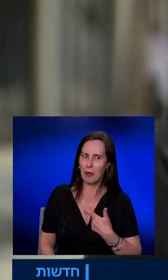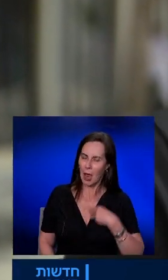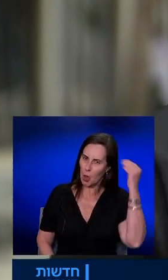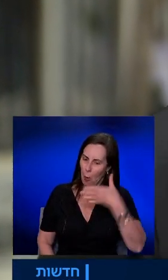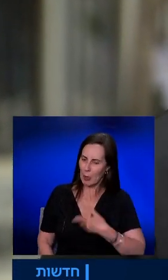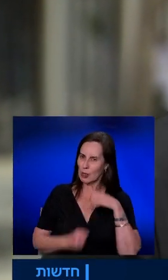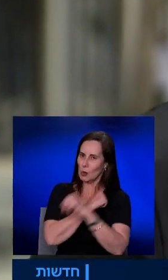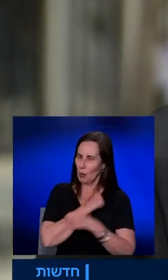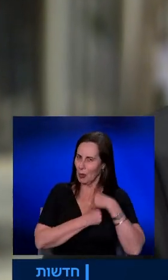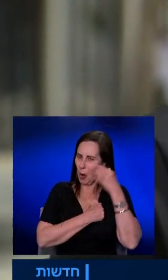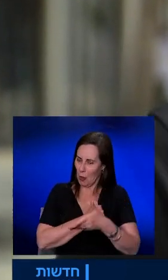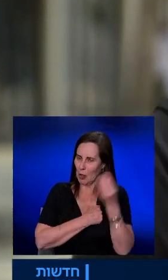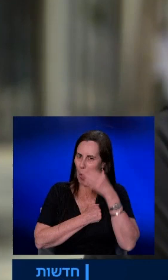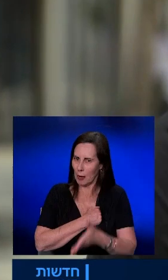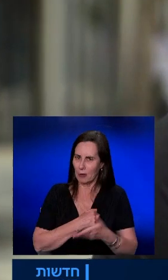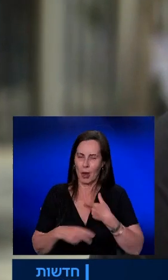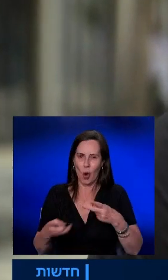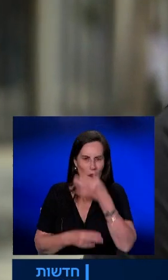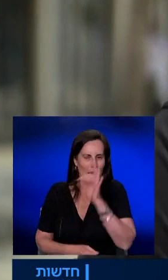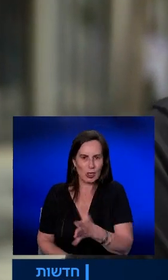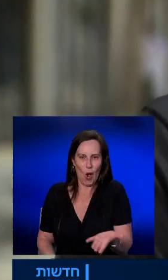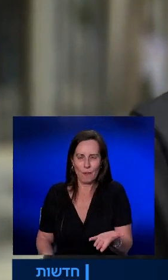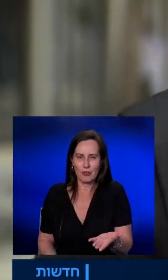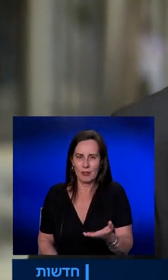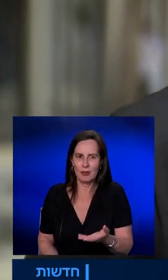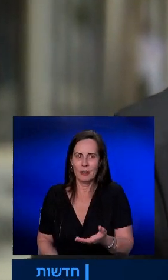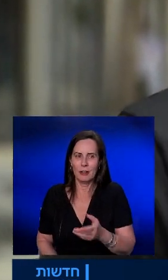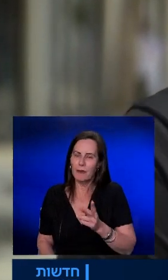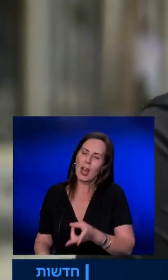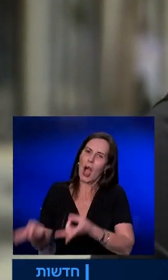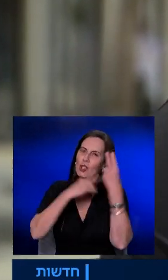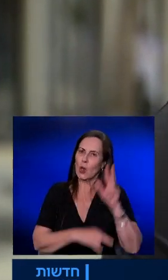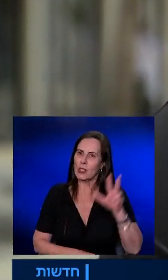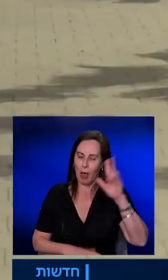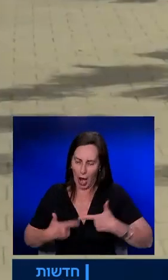פה במרכז, לומד פה, אני לא יכול לעזוב את המרכז וללכת לצפון, כל